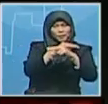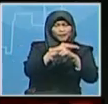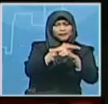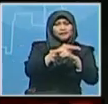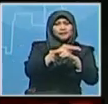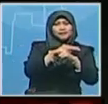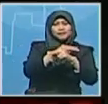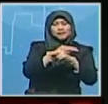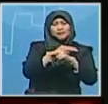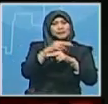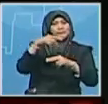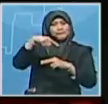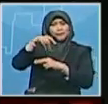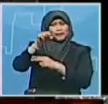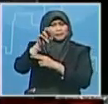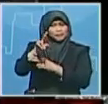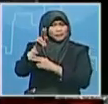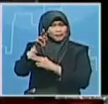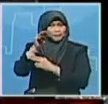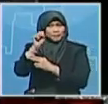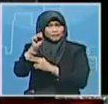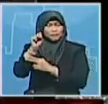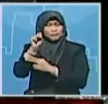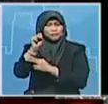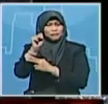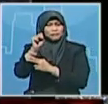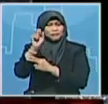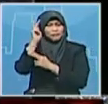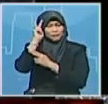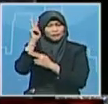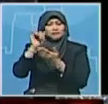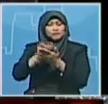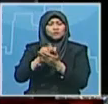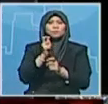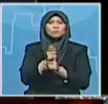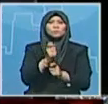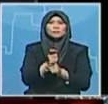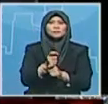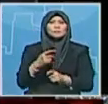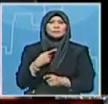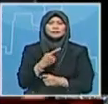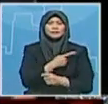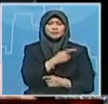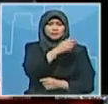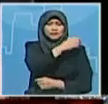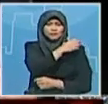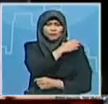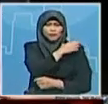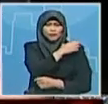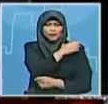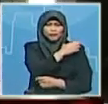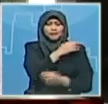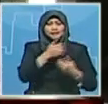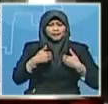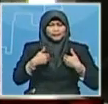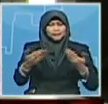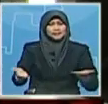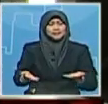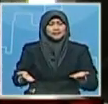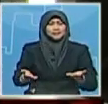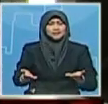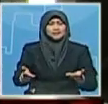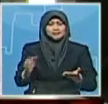tadi. Encik Saifuddin. Saya dapat maklumat dah. Begitulah tugasan kita ni. Tengok pegawai-pegawai kita berada di sini juga